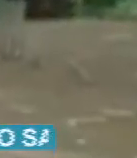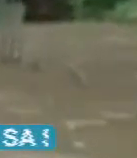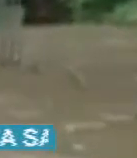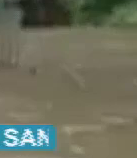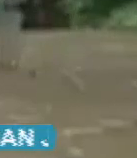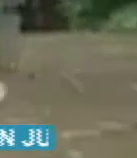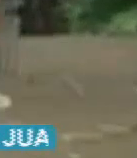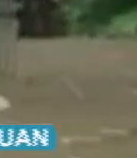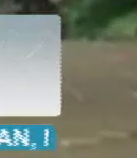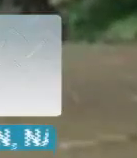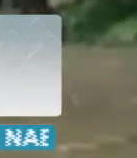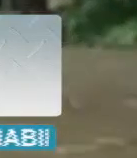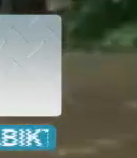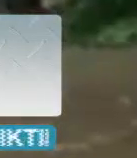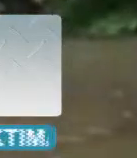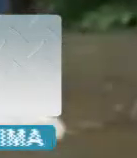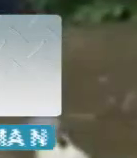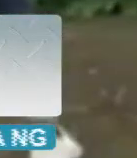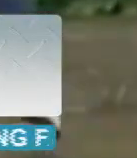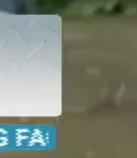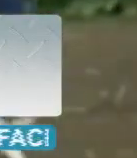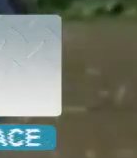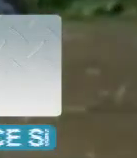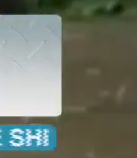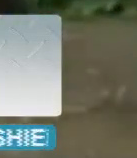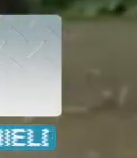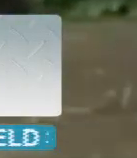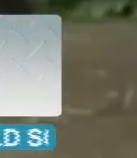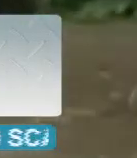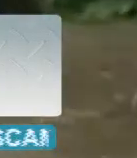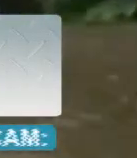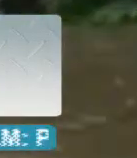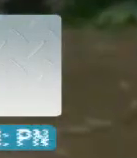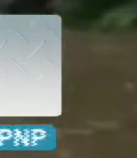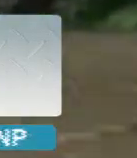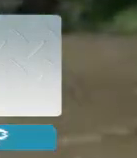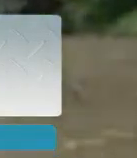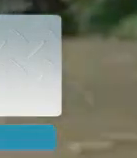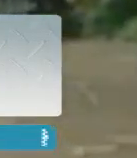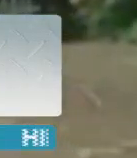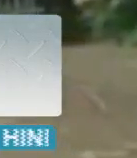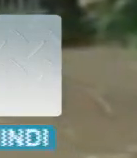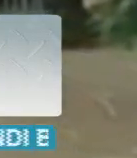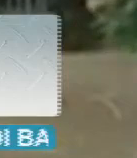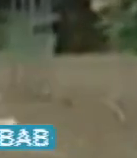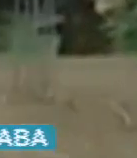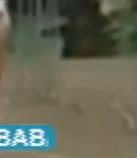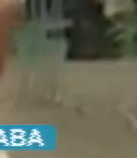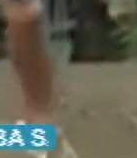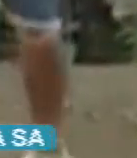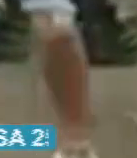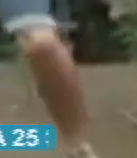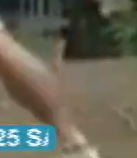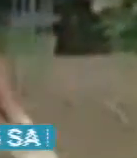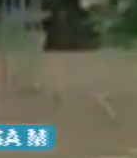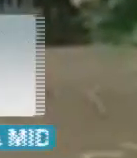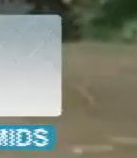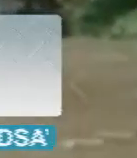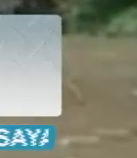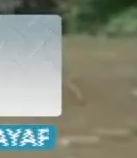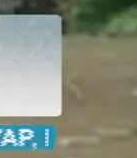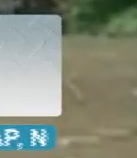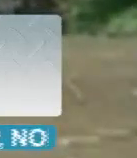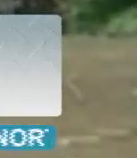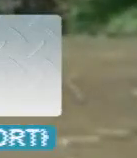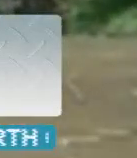ko, idol ng mga Pilipino. Ikaw ang idol sa mga pitbull po, kaya mga kababayan mo